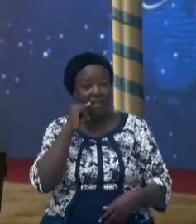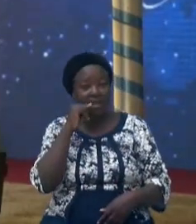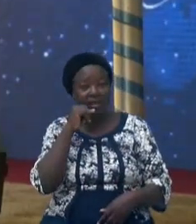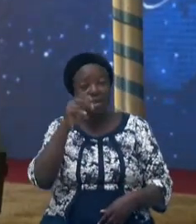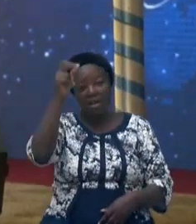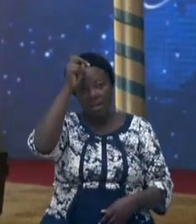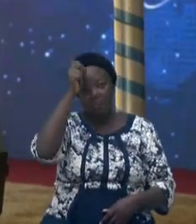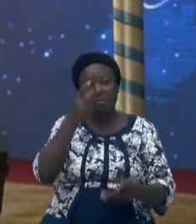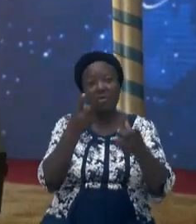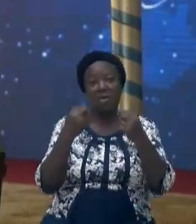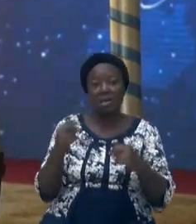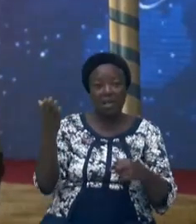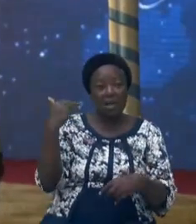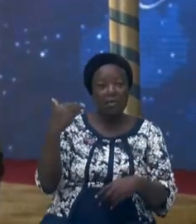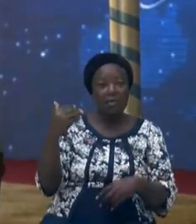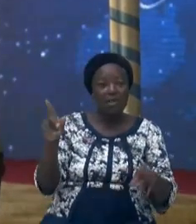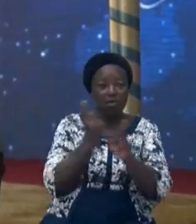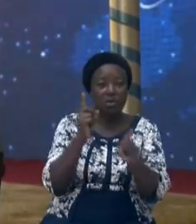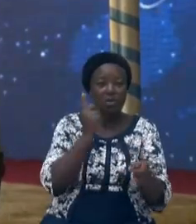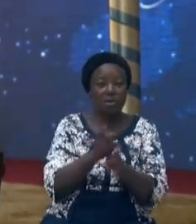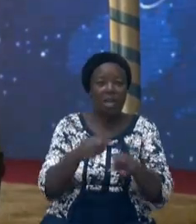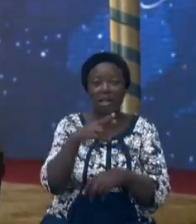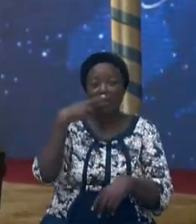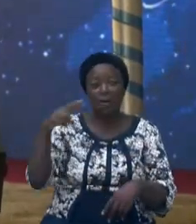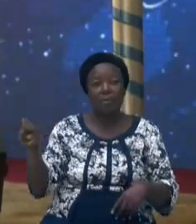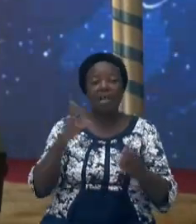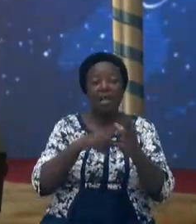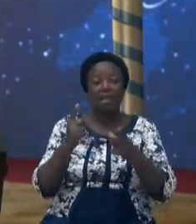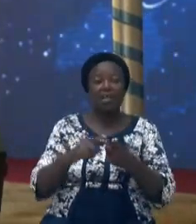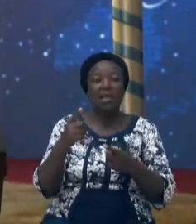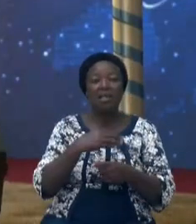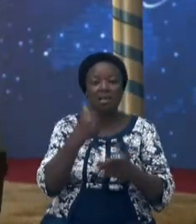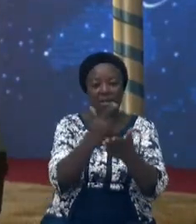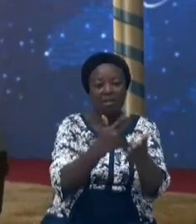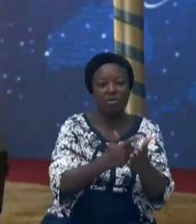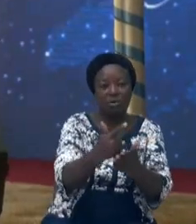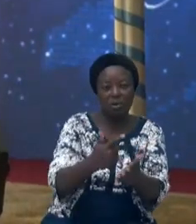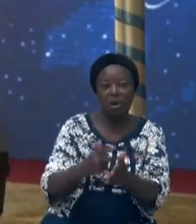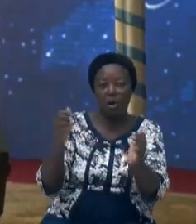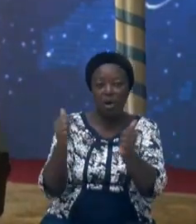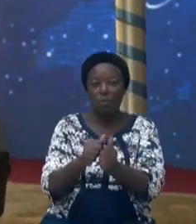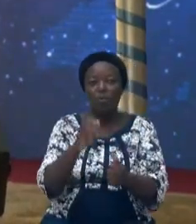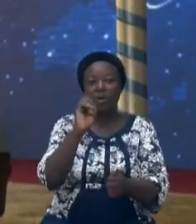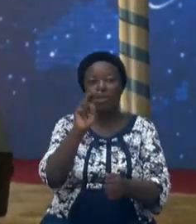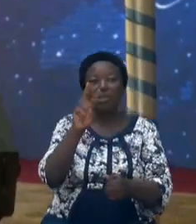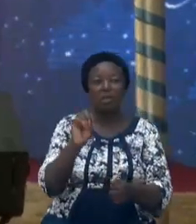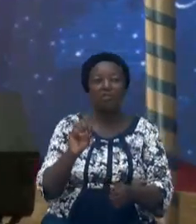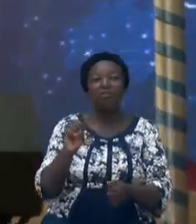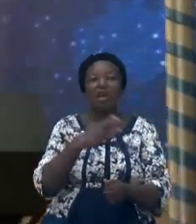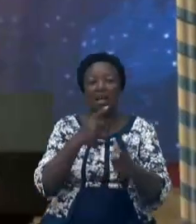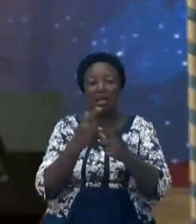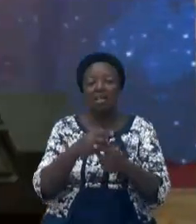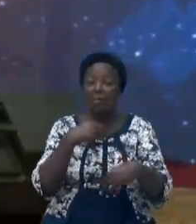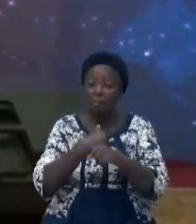jardin d'éden c'était hier satin était venu comme un serpent et il a